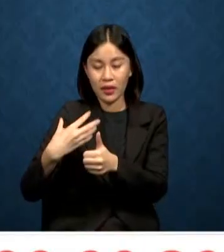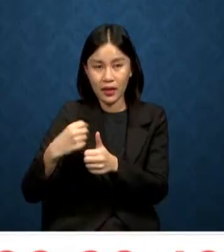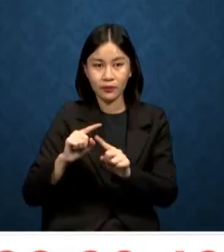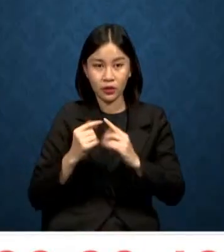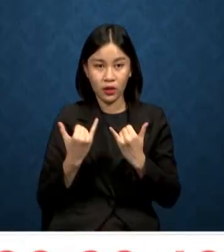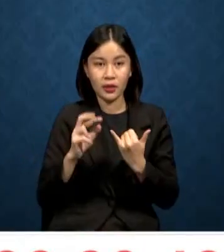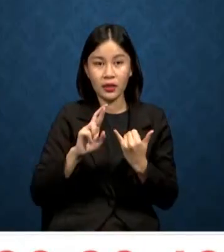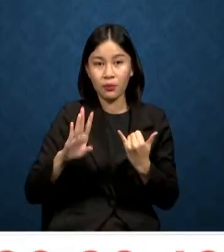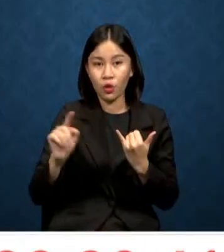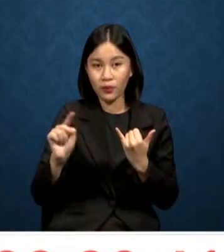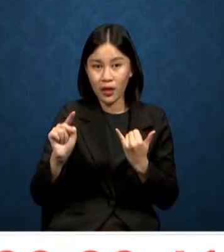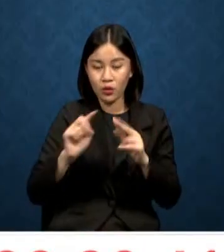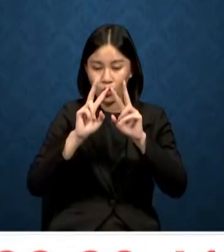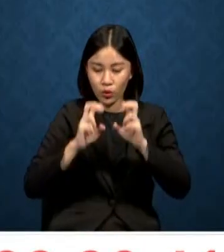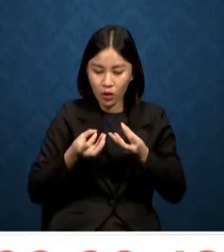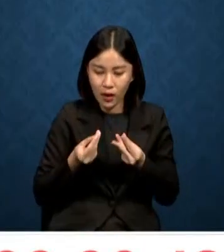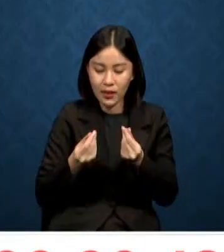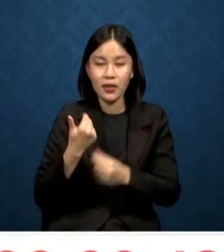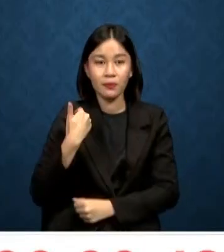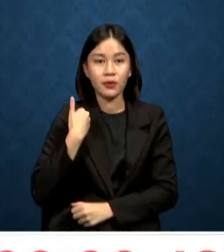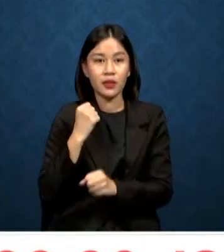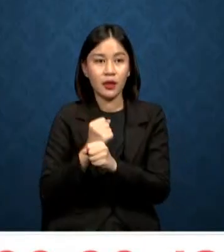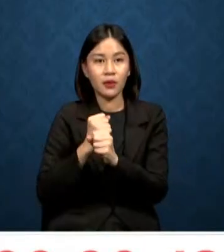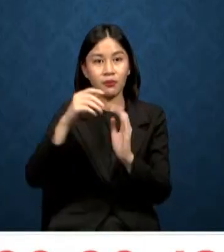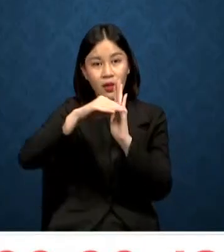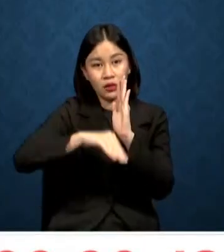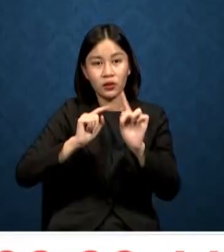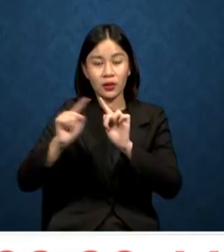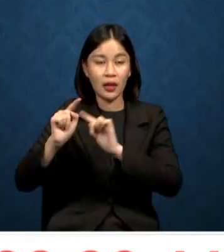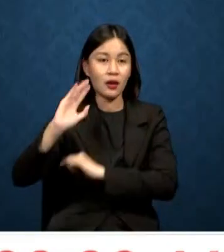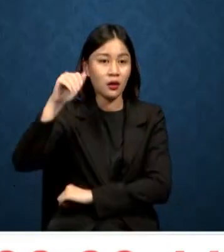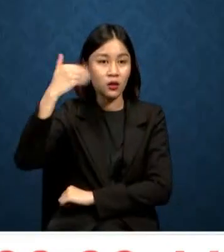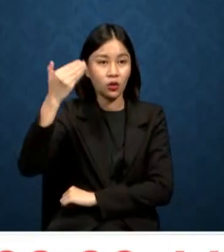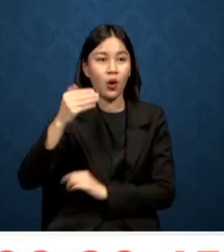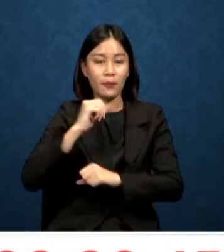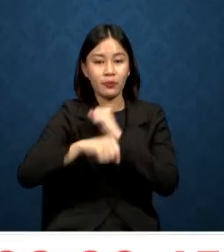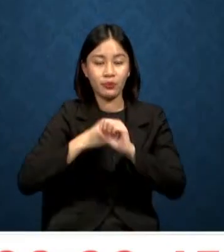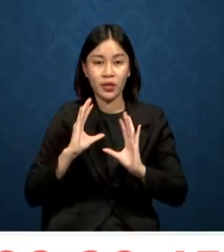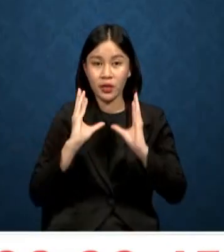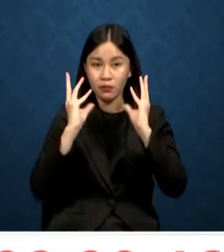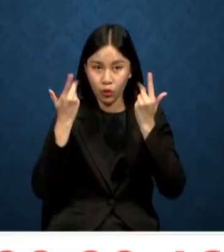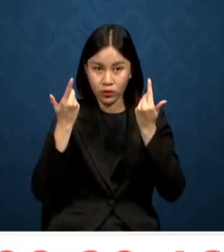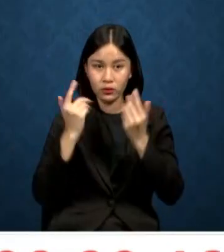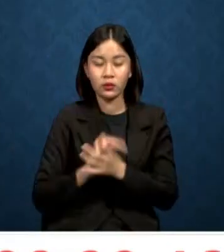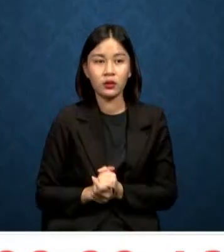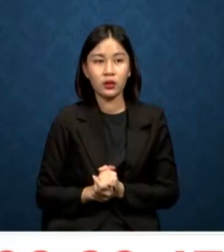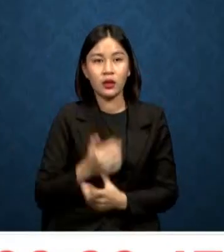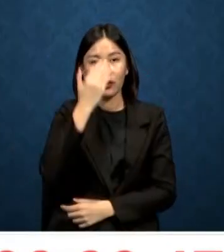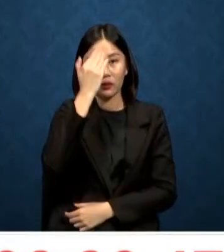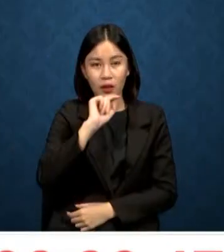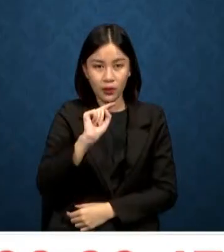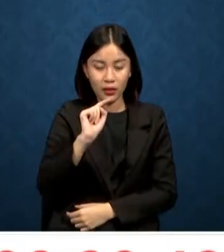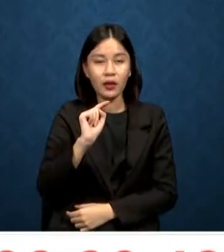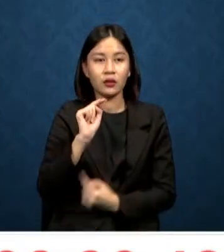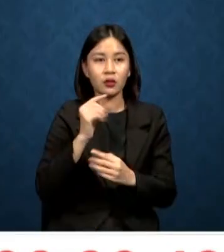ราก็วิเคราะห์อย่างที่ตัวแล้วเราก็ได้ดำเนินการก่อนที่จะหมดสิ้นปีงบประมาณของเรานะครับเพื่อจะได้